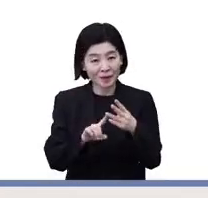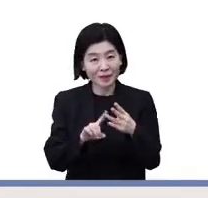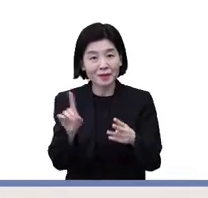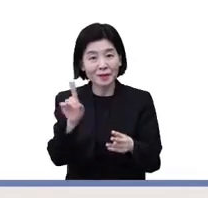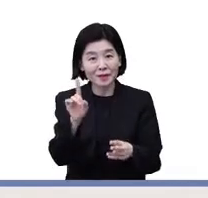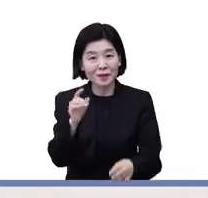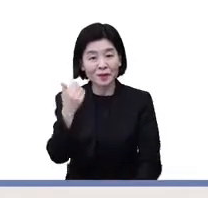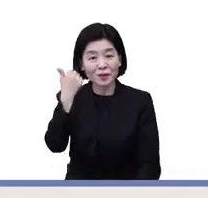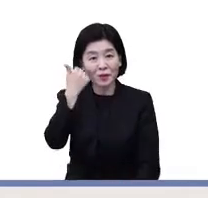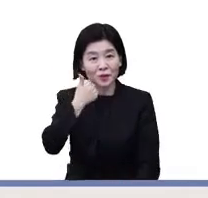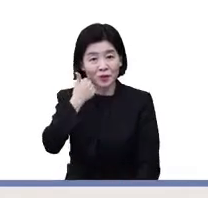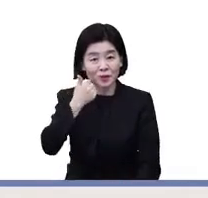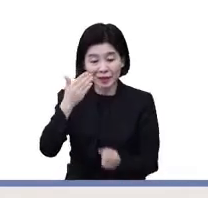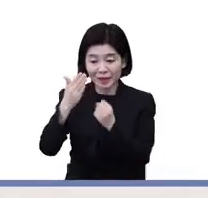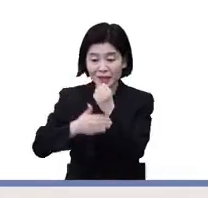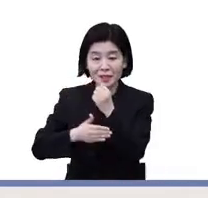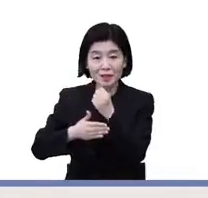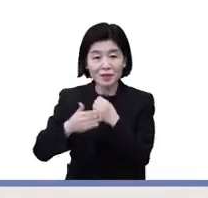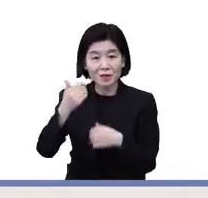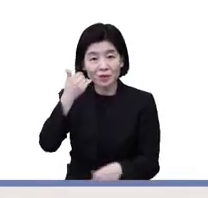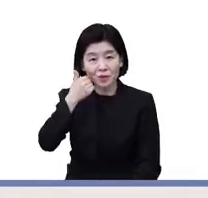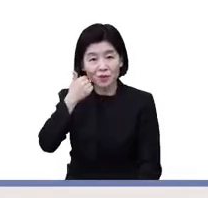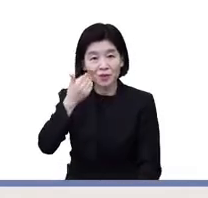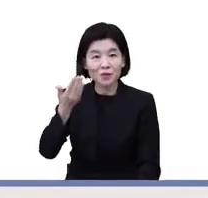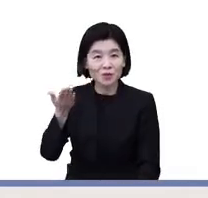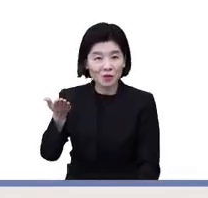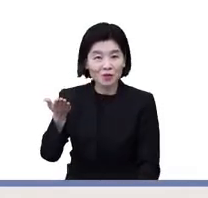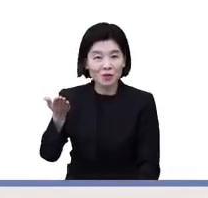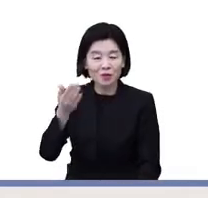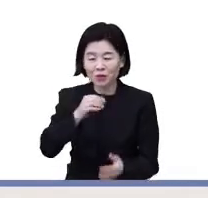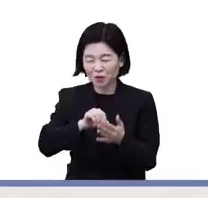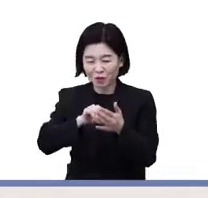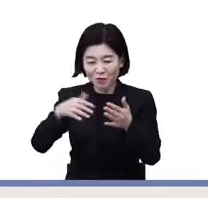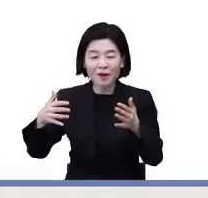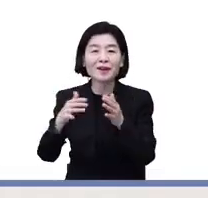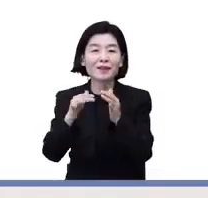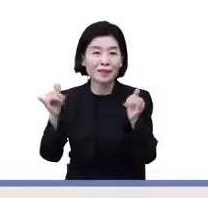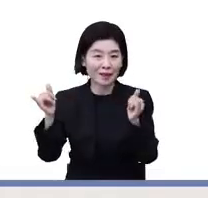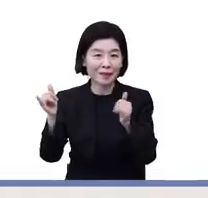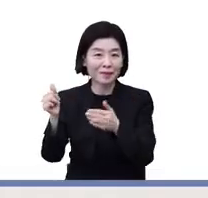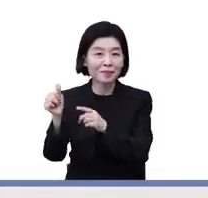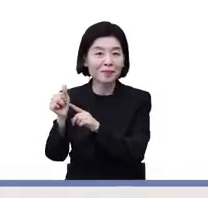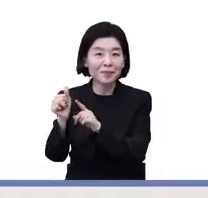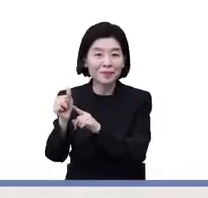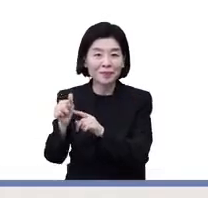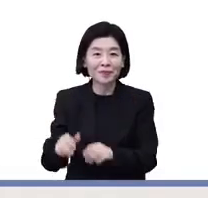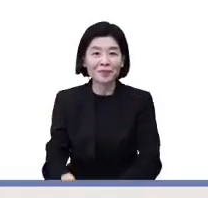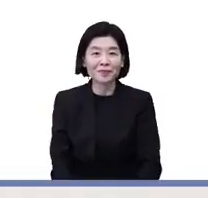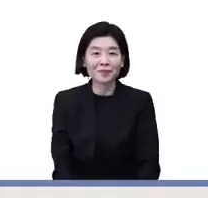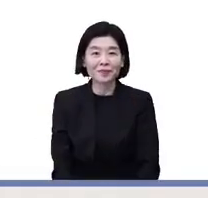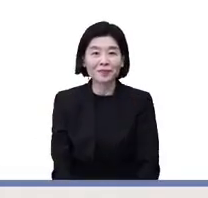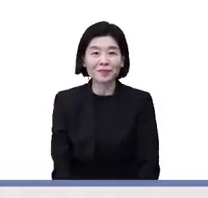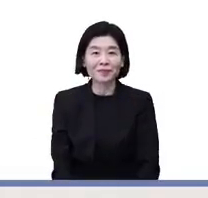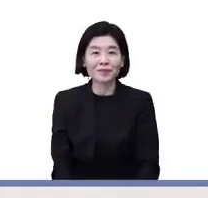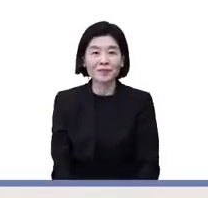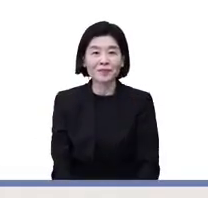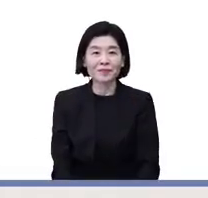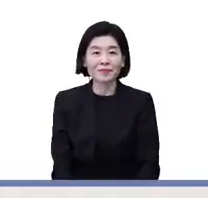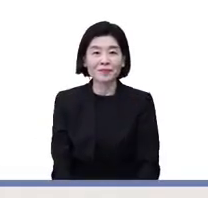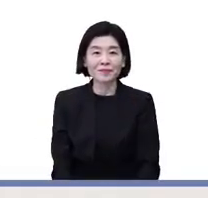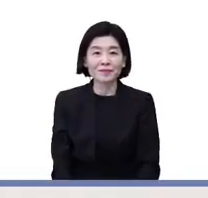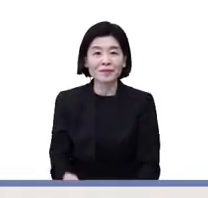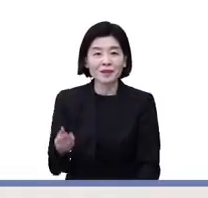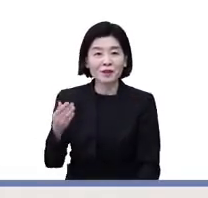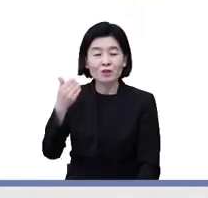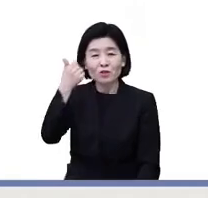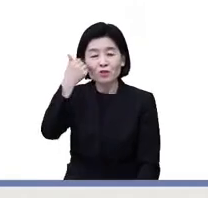이 사진을 좀 보신 적이 있으실까요? 이게 뇌과학의 역사에서는 굉장히 유명한 분인데요. 특이한 사진이죠. 기념사진 같은데